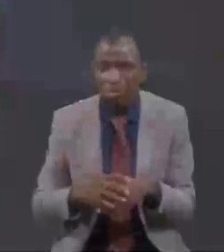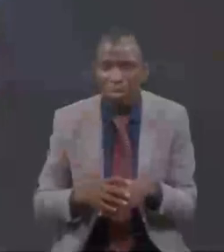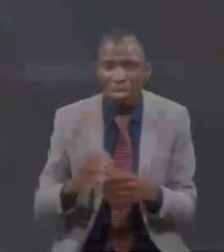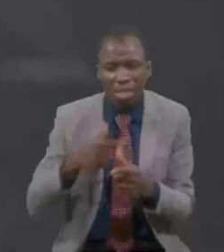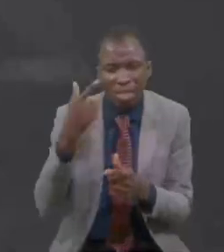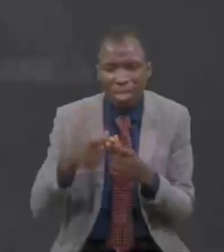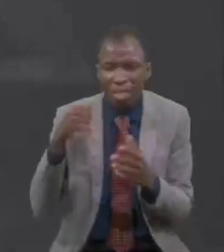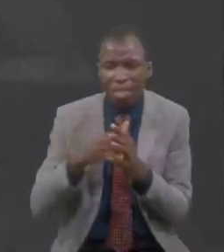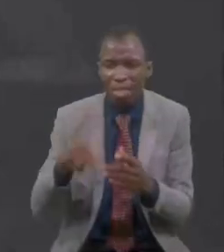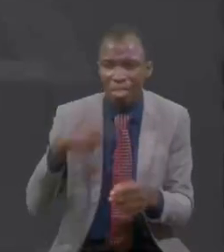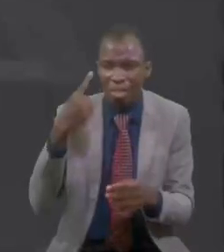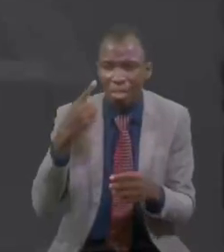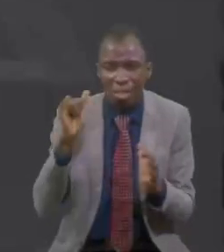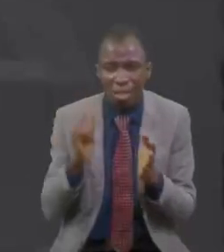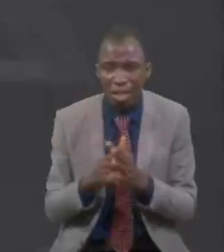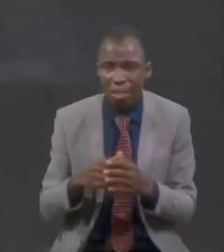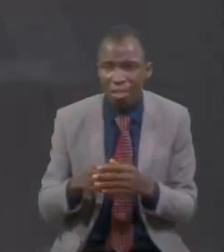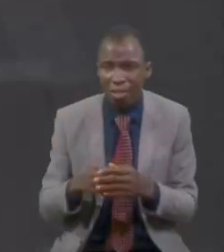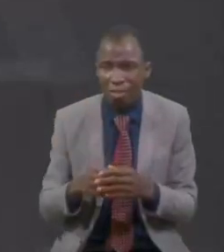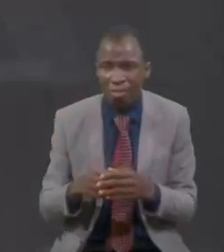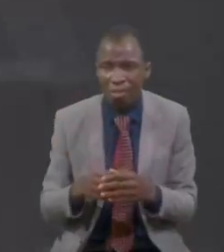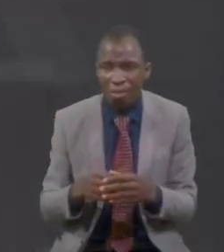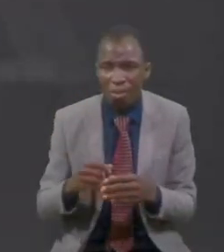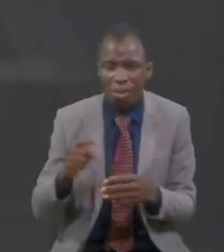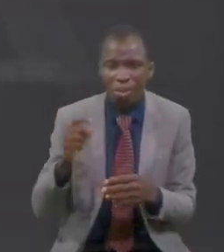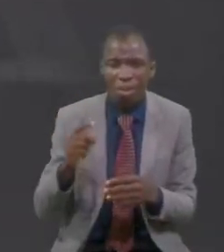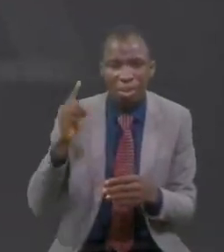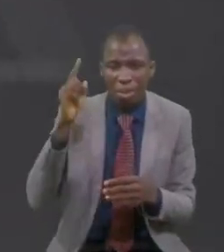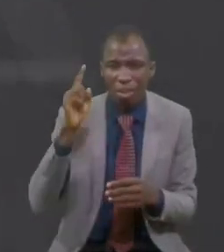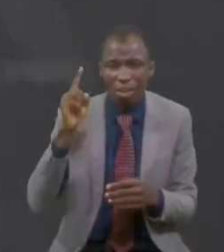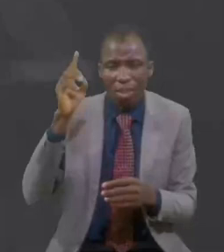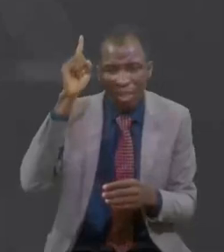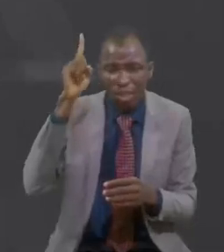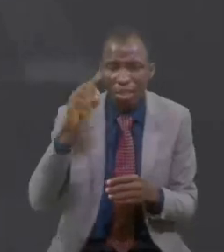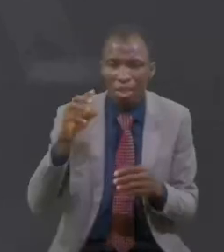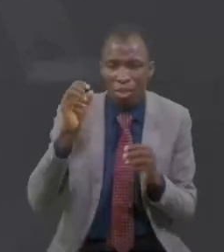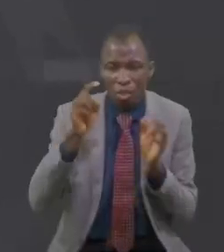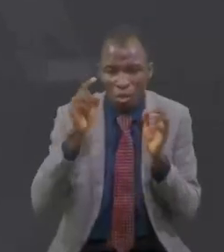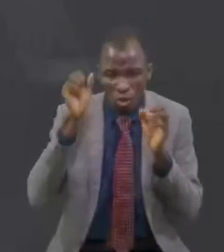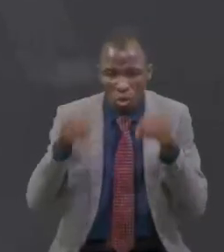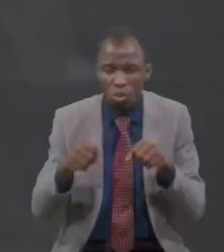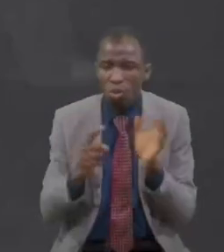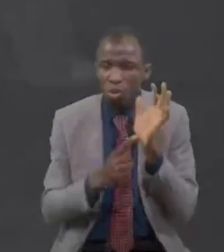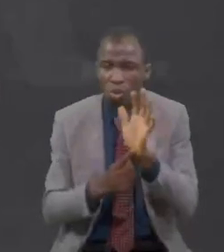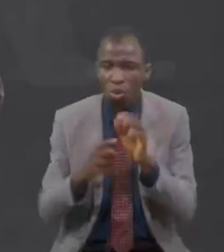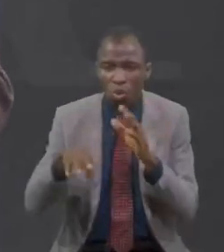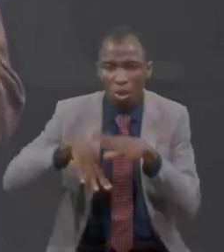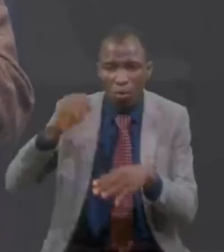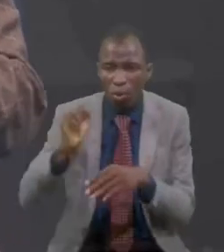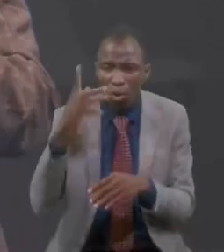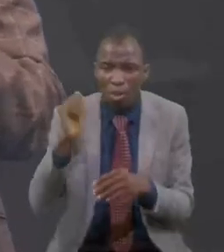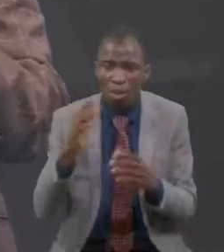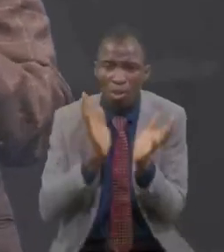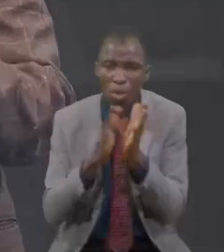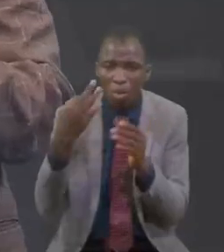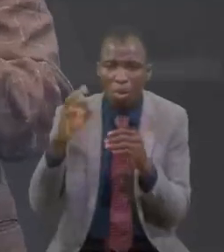puis c'est dit ici que afin que vous annon les vertus